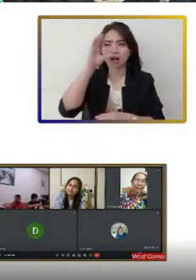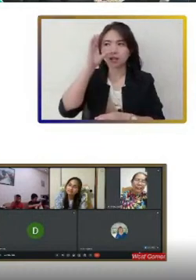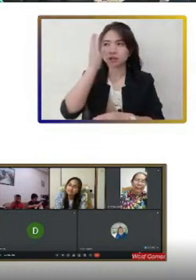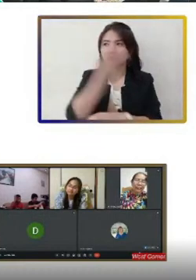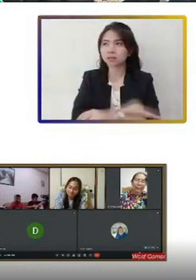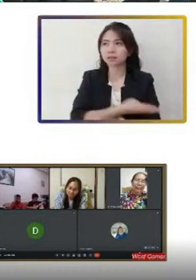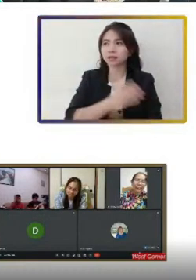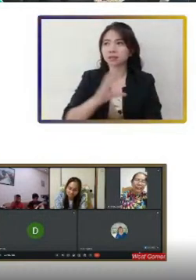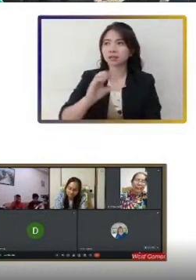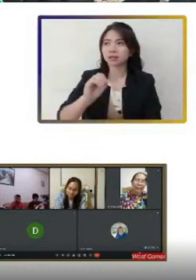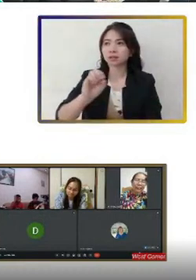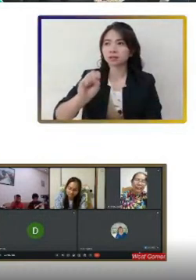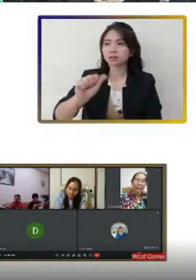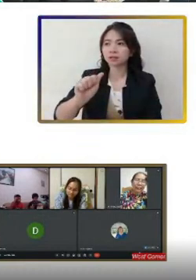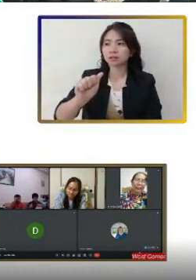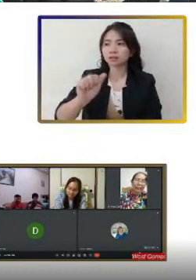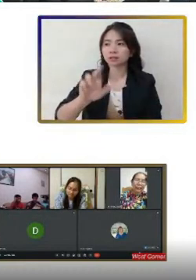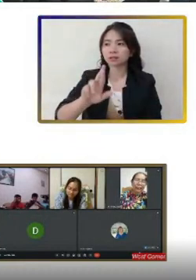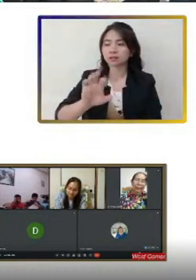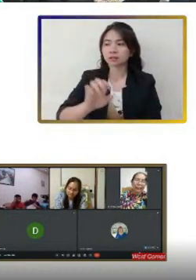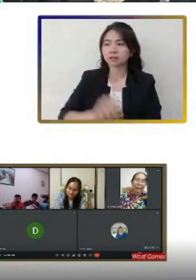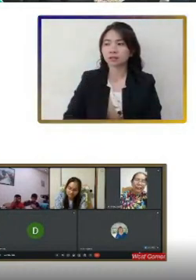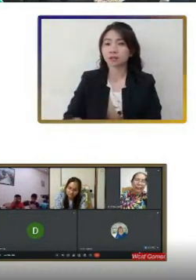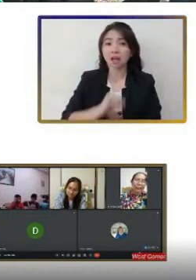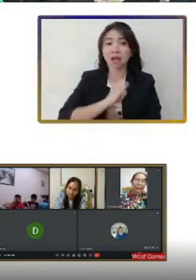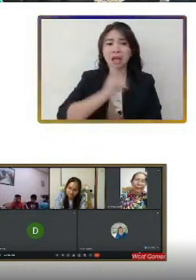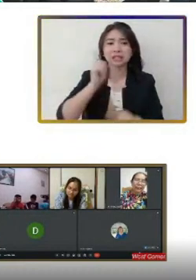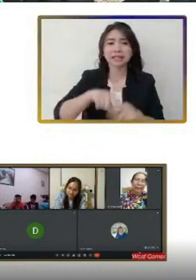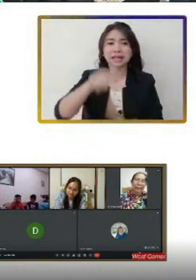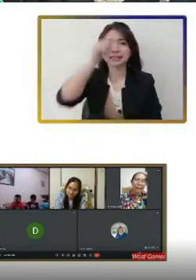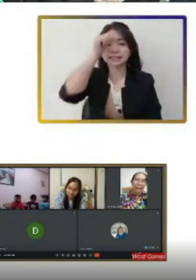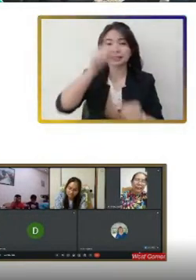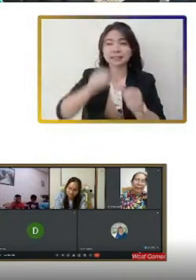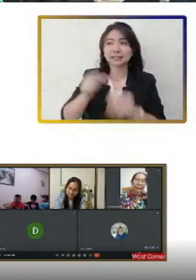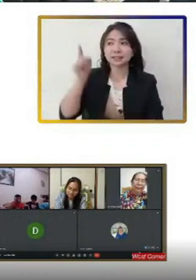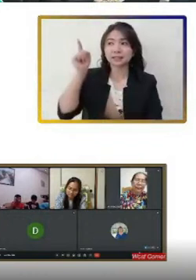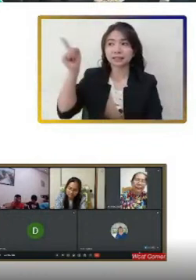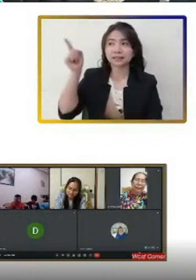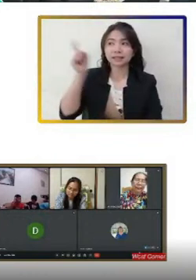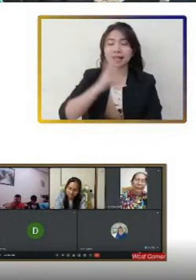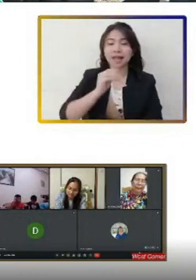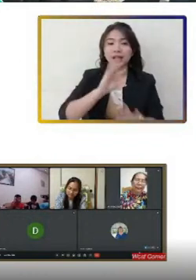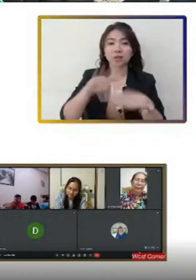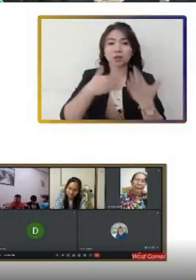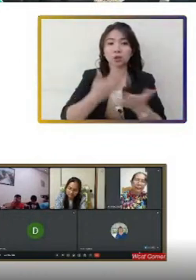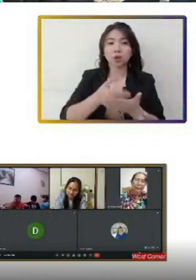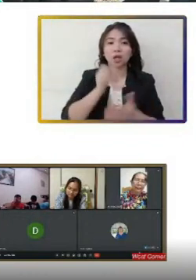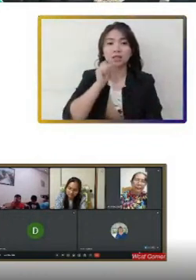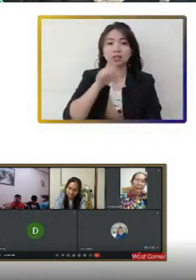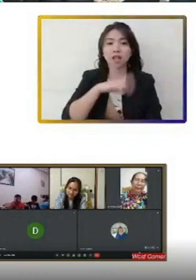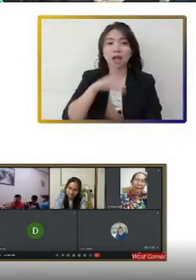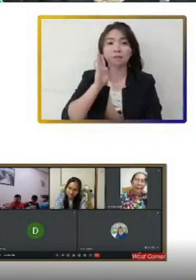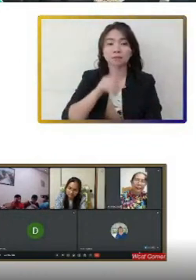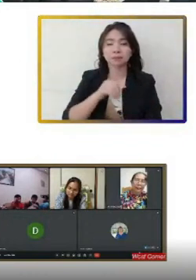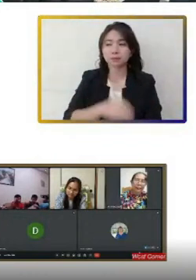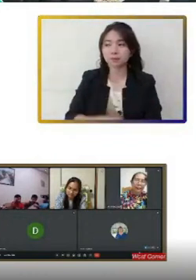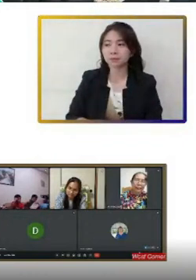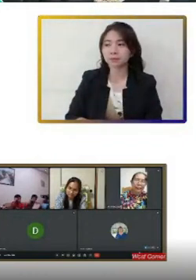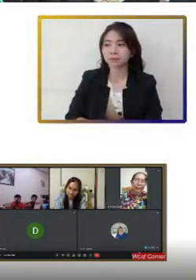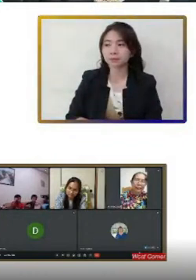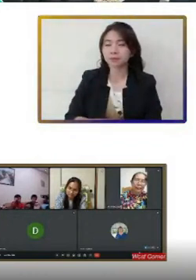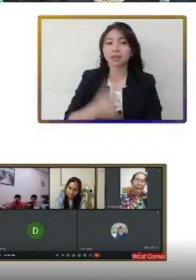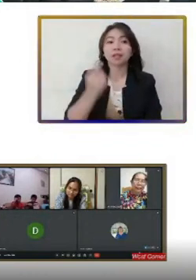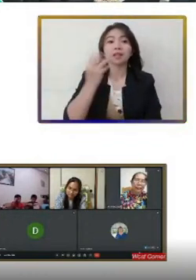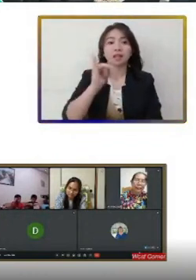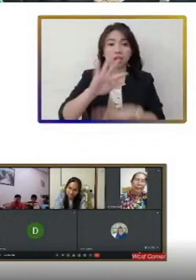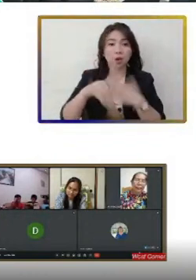Sabi ko, ba? Mira, hindi ko na talaga siya matandaan. Pati yung mga kapatid niya, hindi ko na matandaan. Samantalang, dito na talaga sila